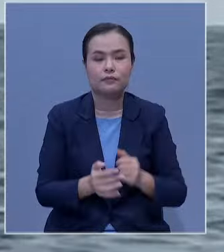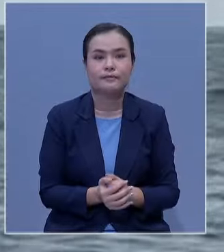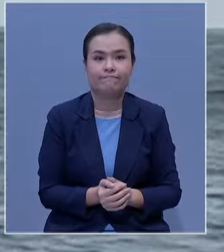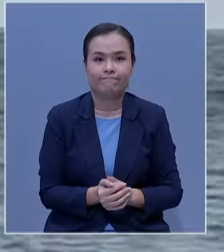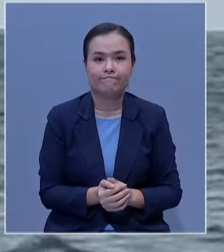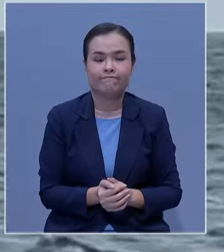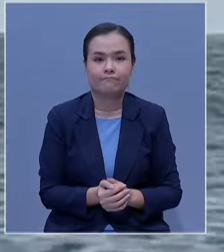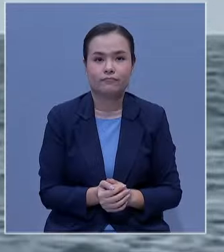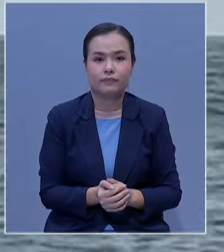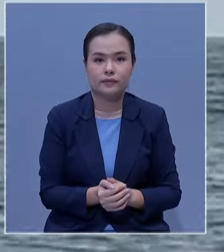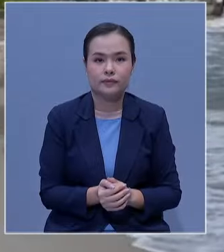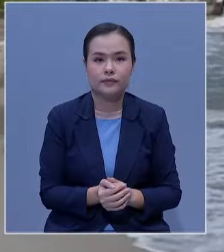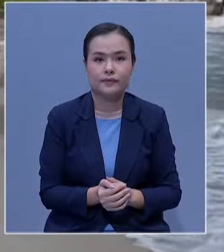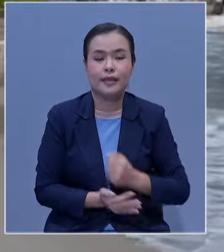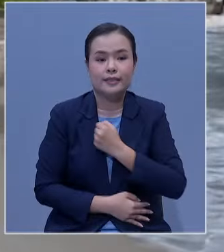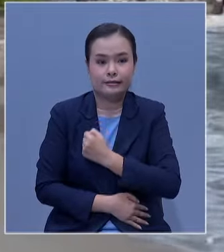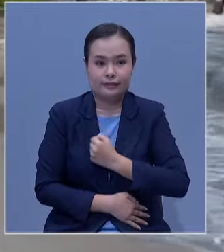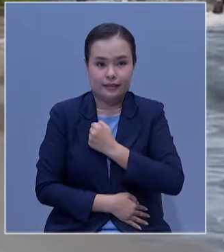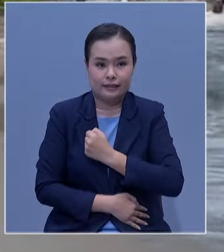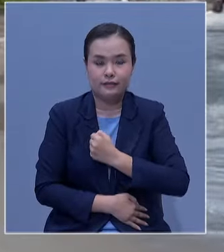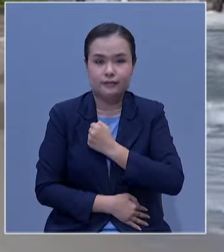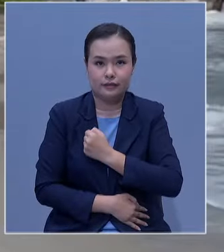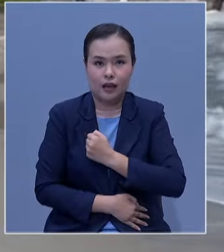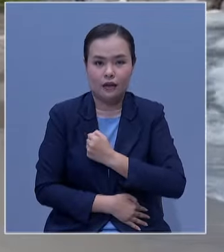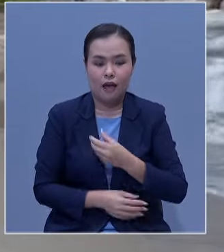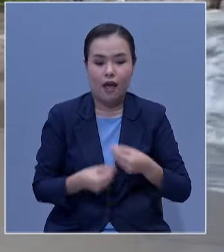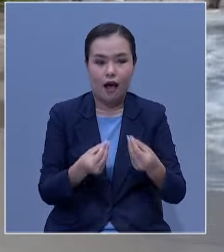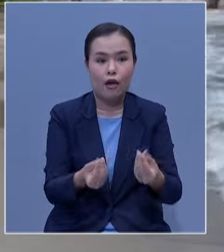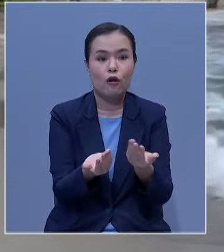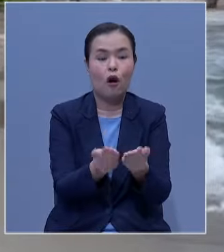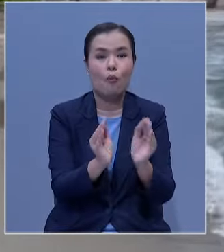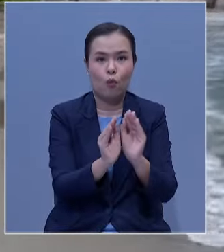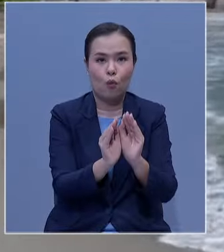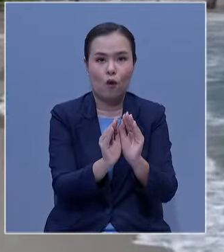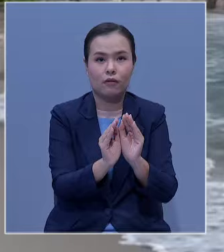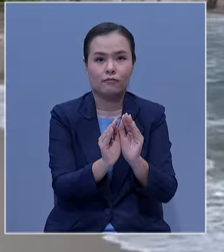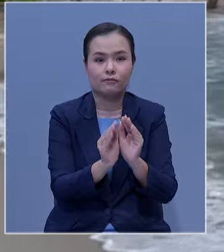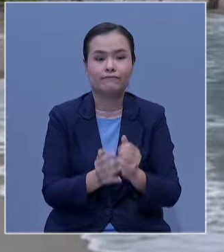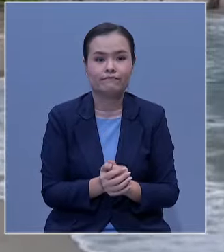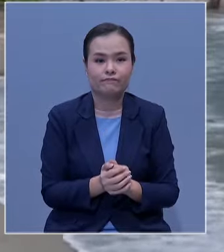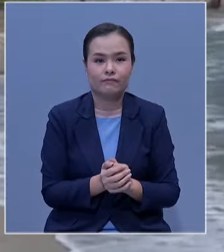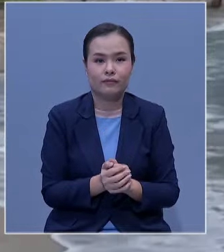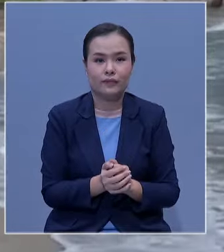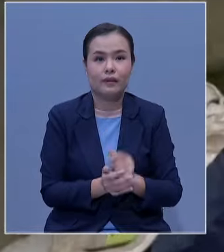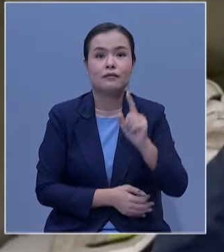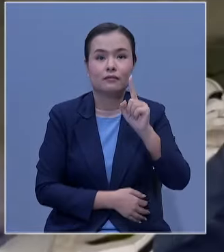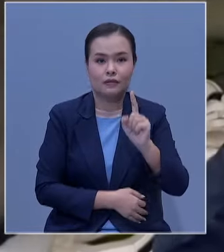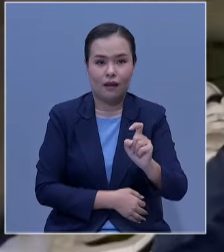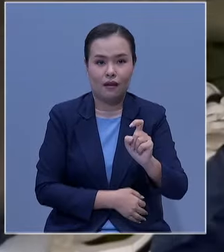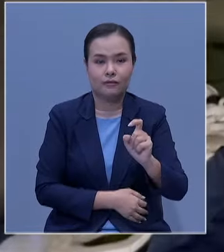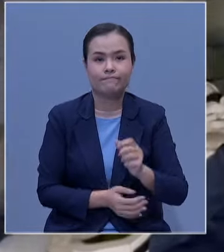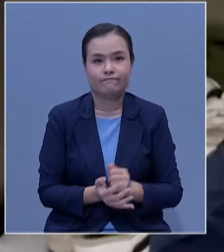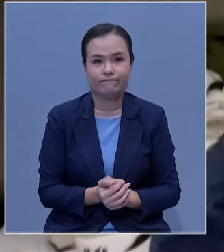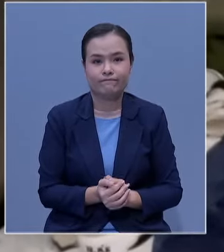เบื้องต้นก็ต้องขอแสดงความเสียใจกับครอบครัวของน้องมาร์ค นะครับซึ่งเป็นผู้เสียชีวิตนะครับแต่ว่